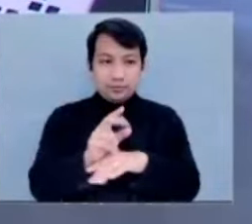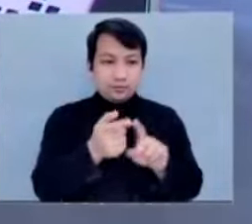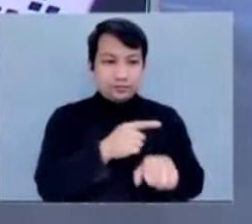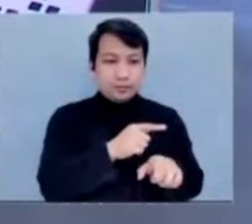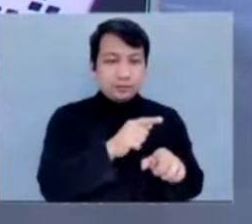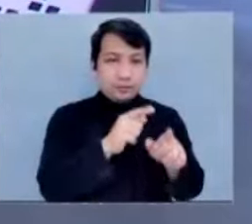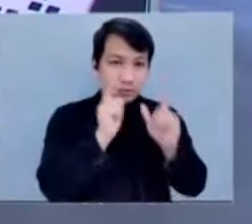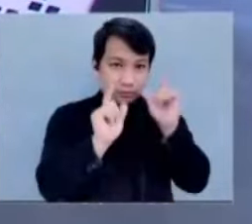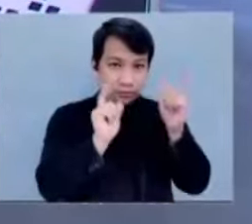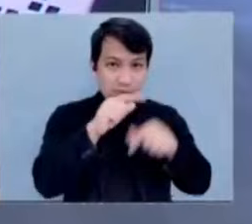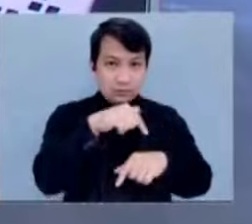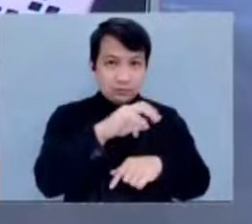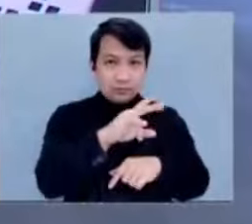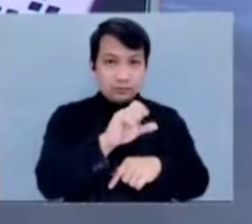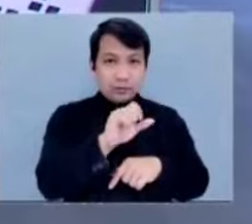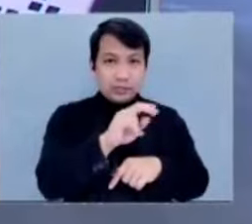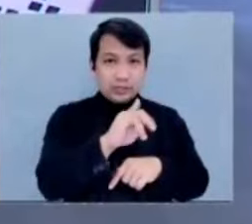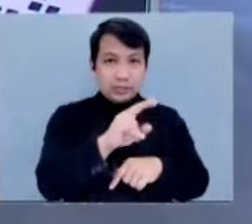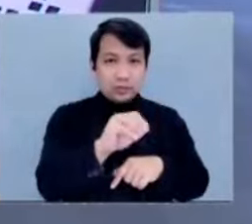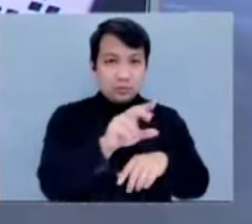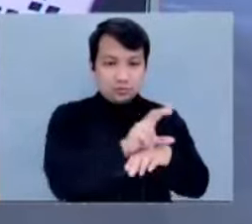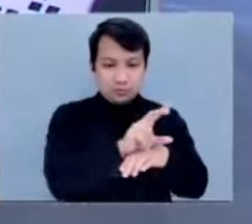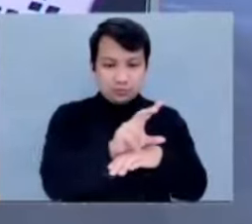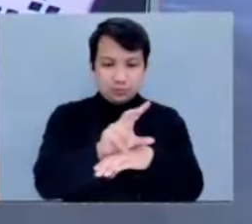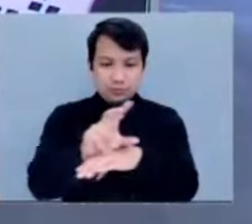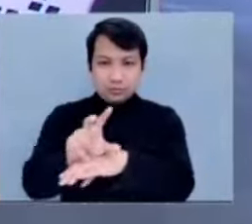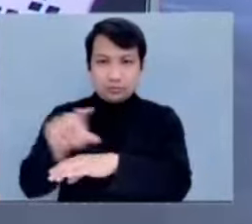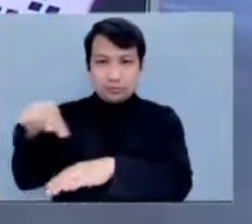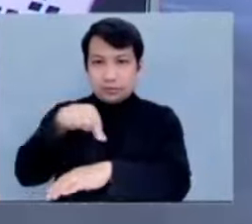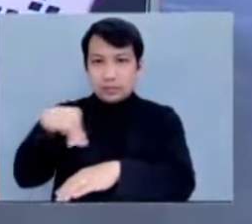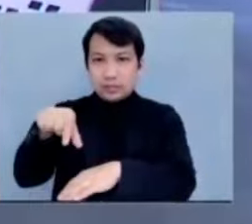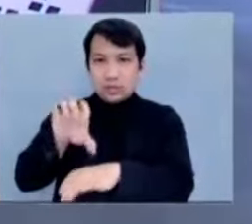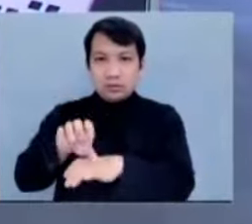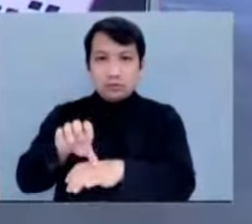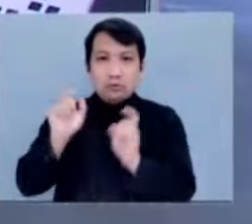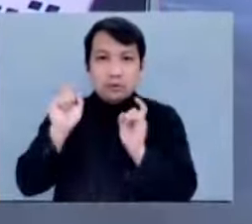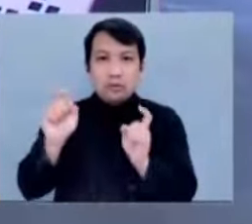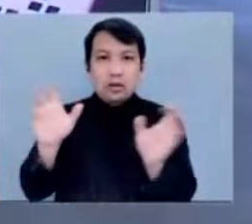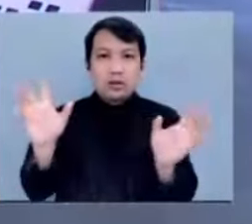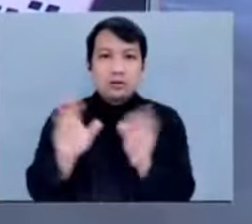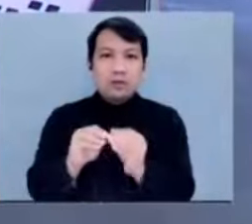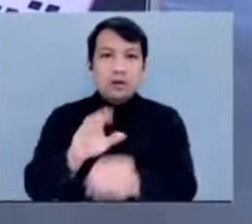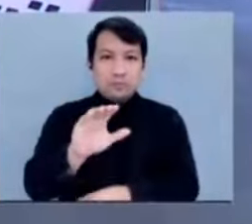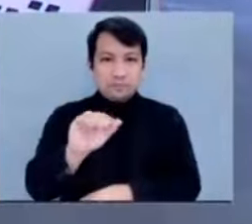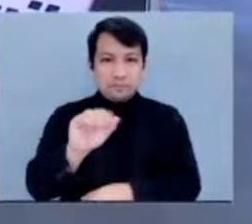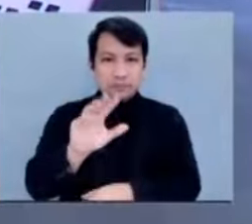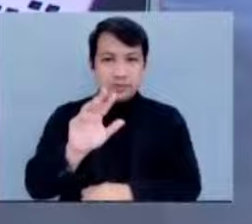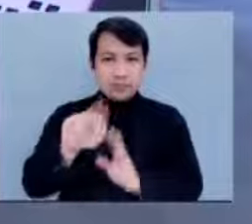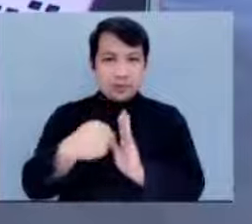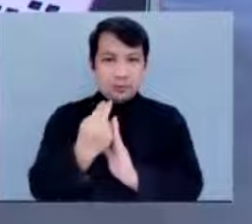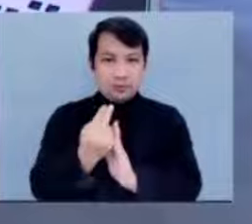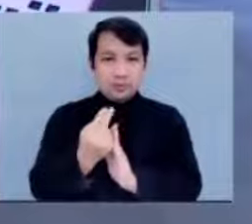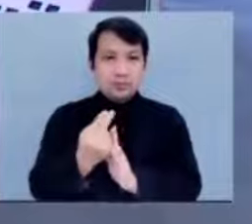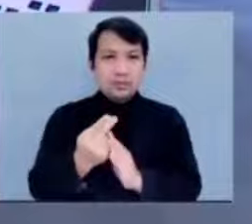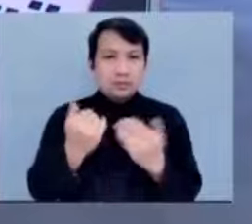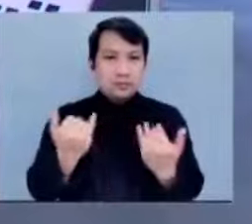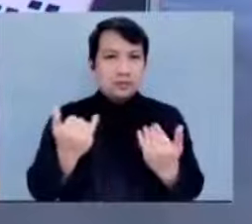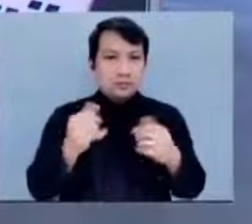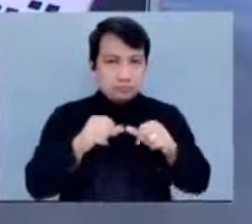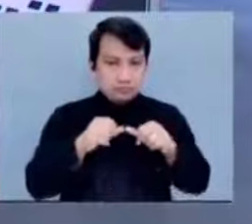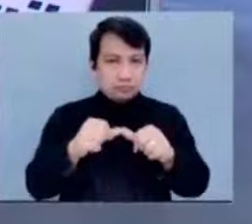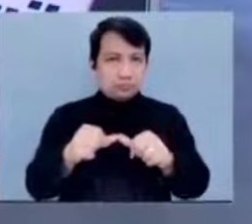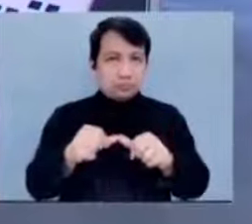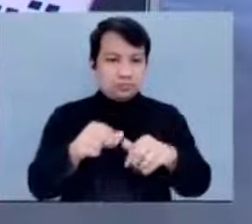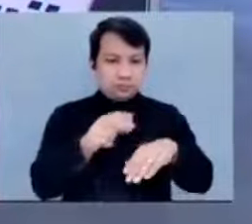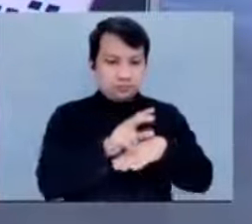sa mga nakalipas sa taon, pinakamabilis ang prosesyon kanina. Tuloy-tuloy ang usad ng andas kaya nagkaroon kahit